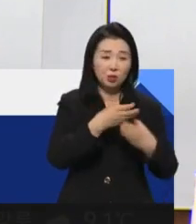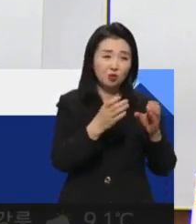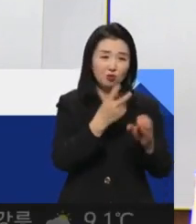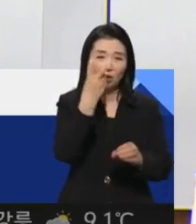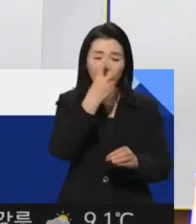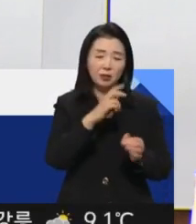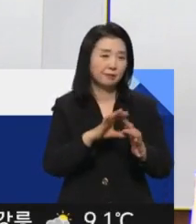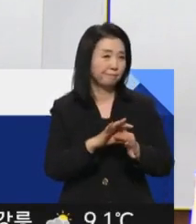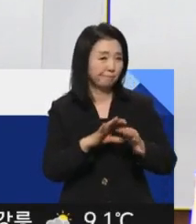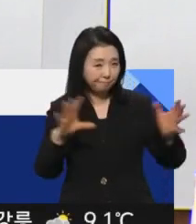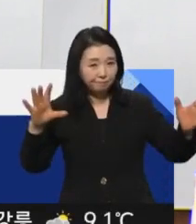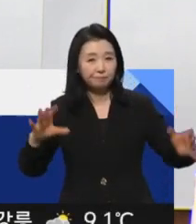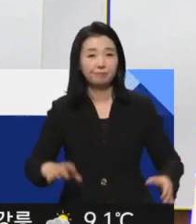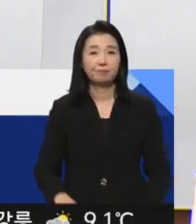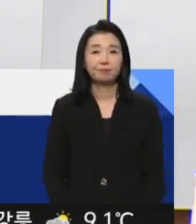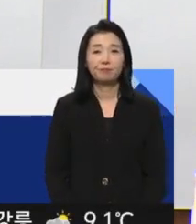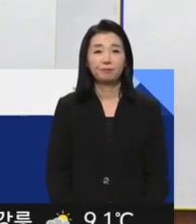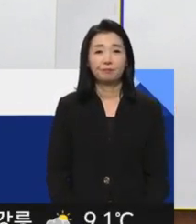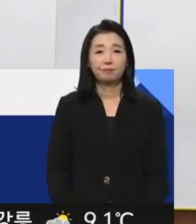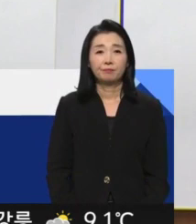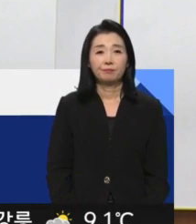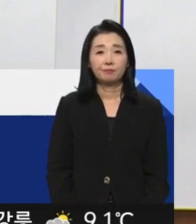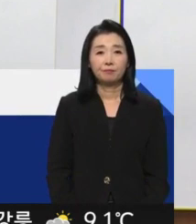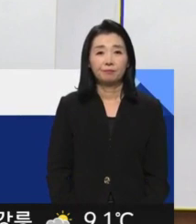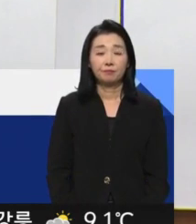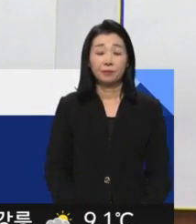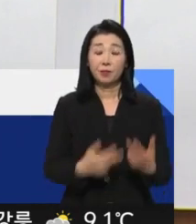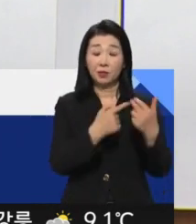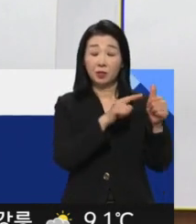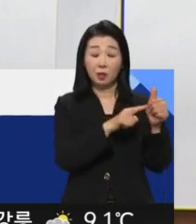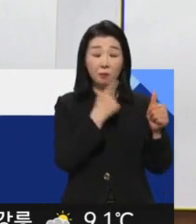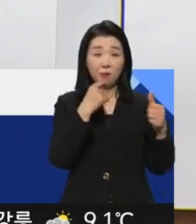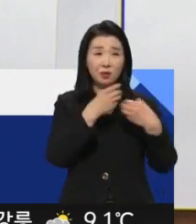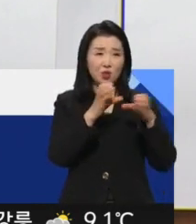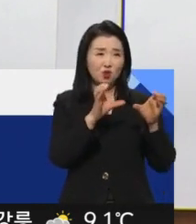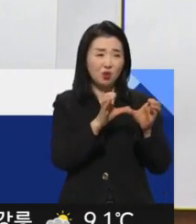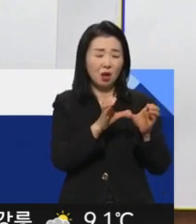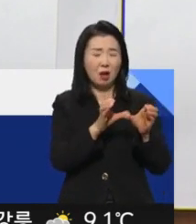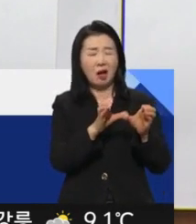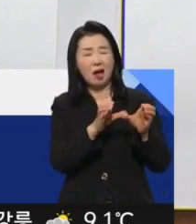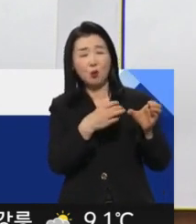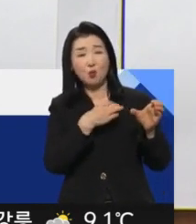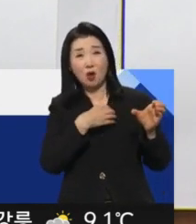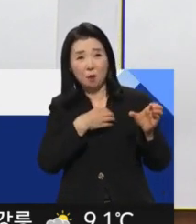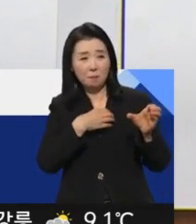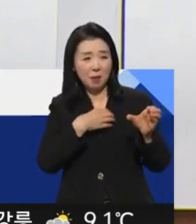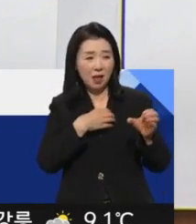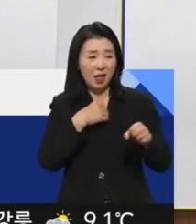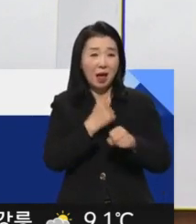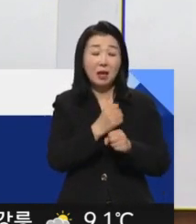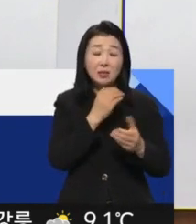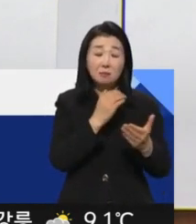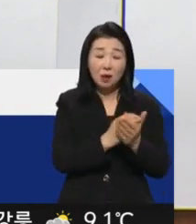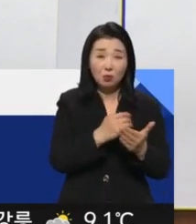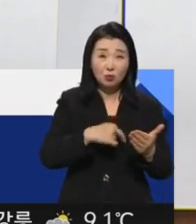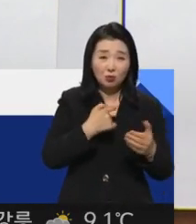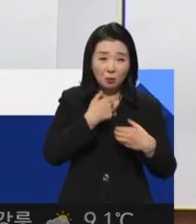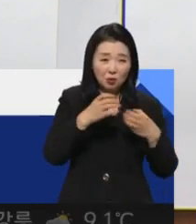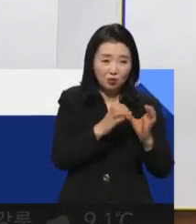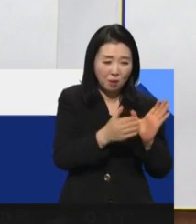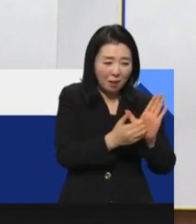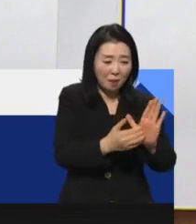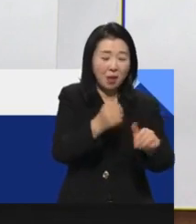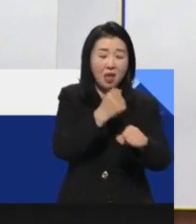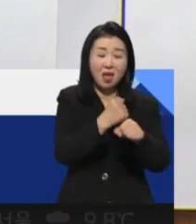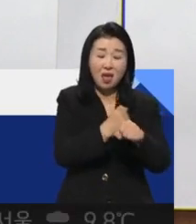전혀 상관이 없는 것들입니다. 이 대표는 민주당을 벼랑 끝으로 밀며 자신의 방패막이가 되라고 강요하는